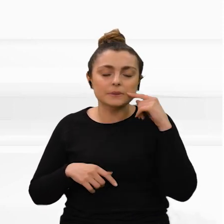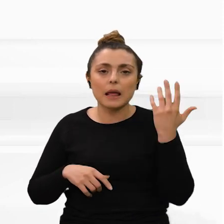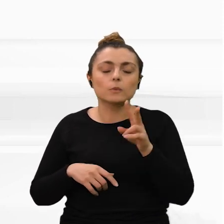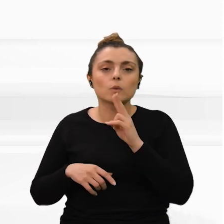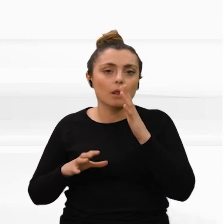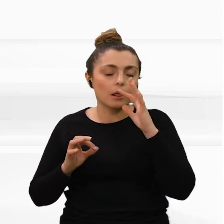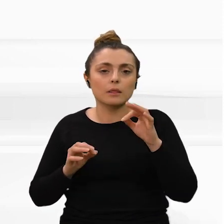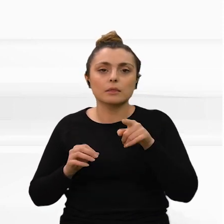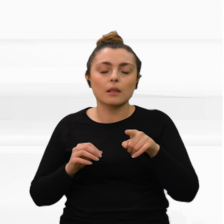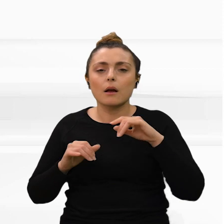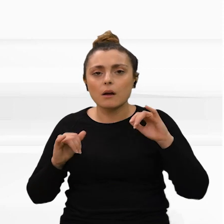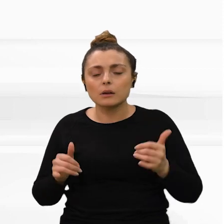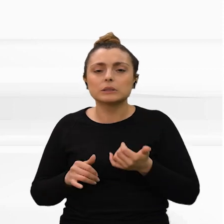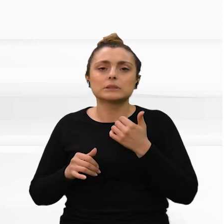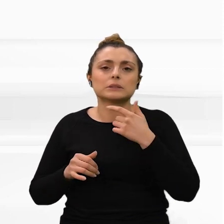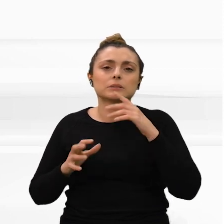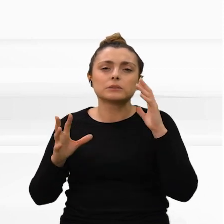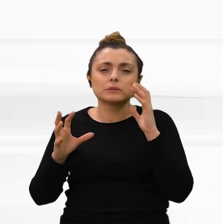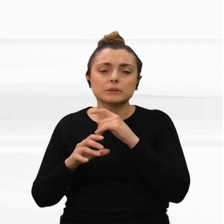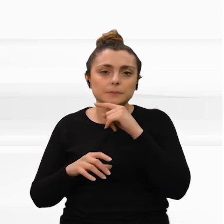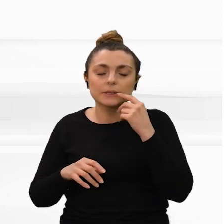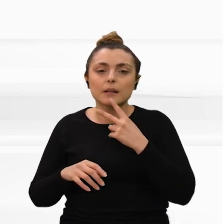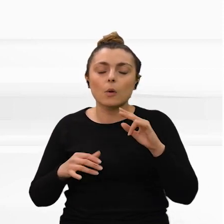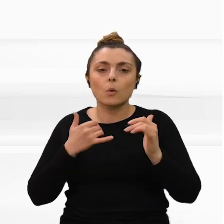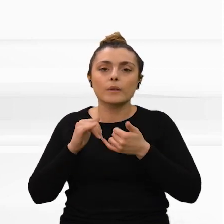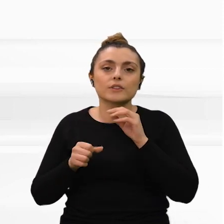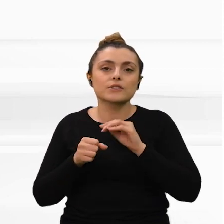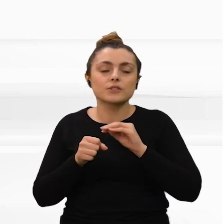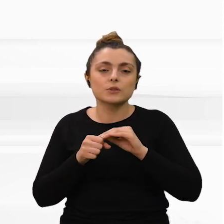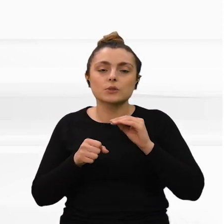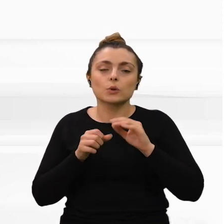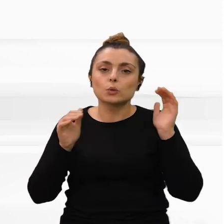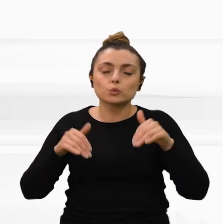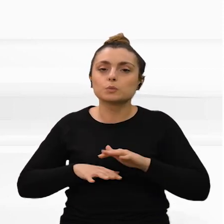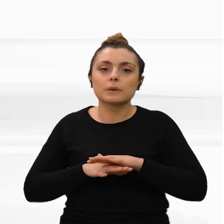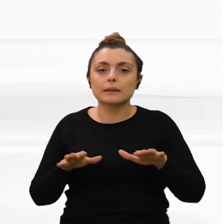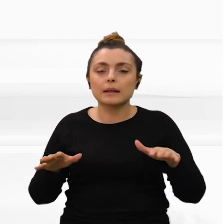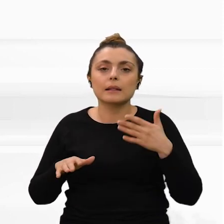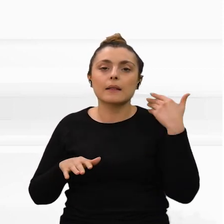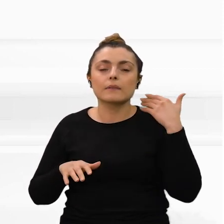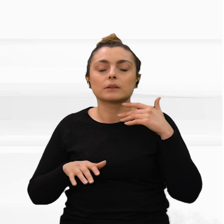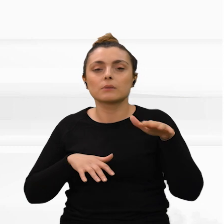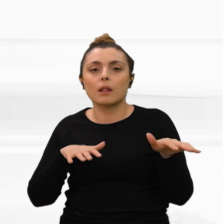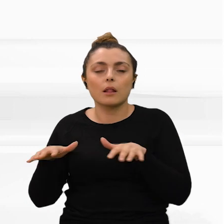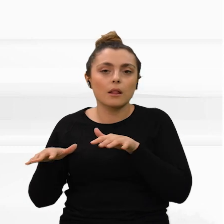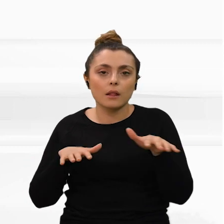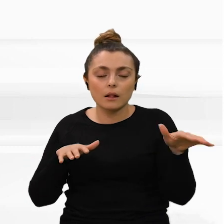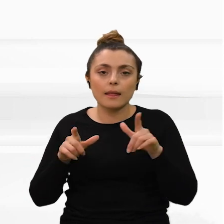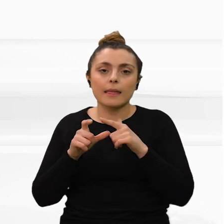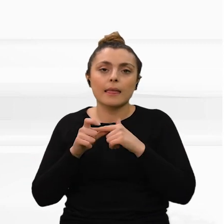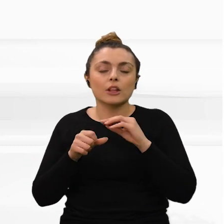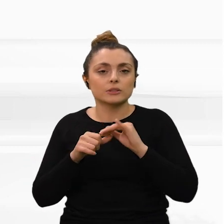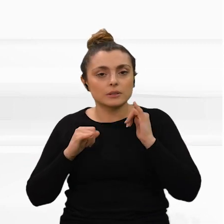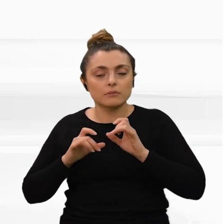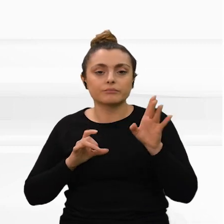Kırmızının en son haline doğru ağır ağır kızlara kızlara Kırmızının renk oyunları içinde düşmeden evvel sallanıp durdular e